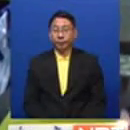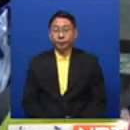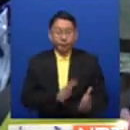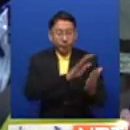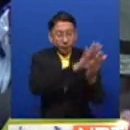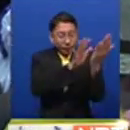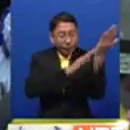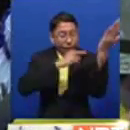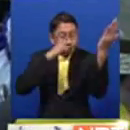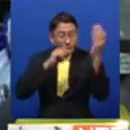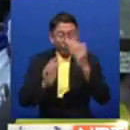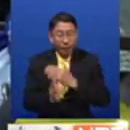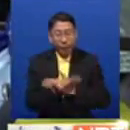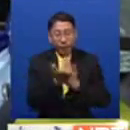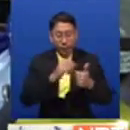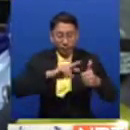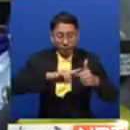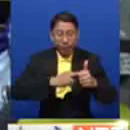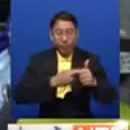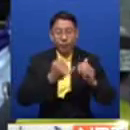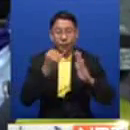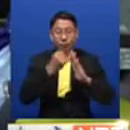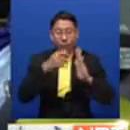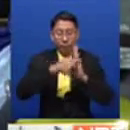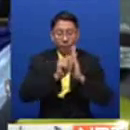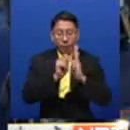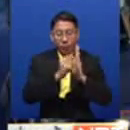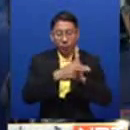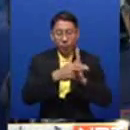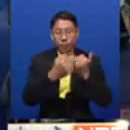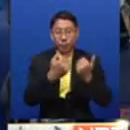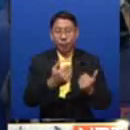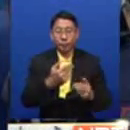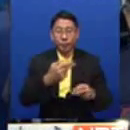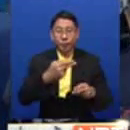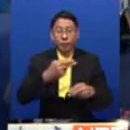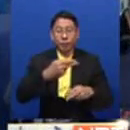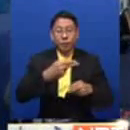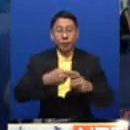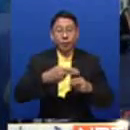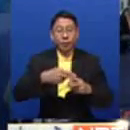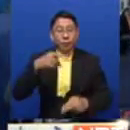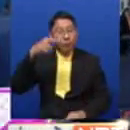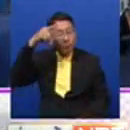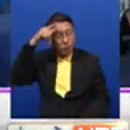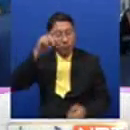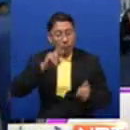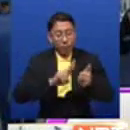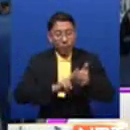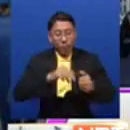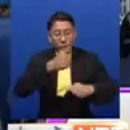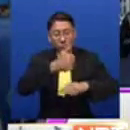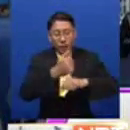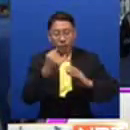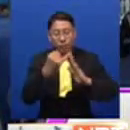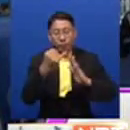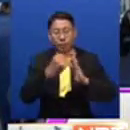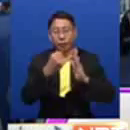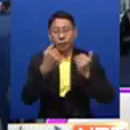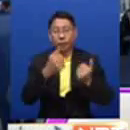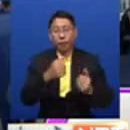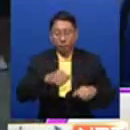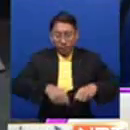ิภาคยามเช้าวันนี้เริ่มกันที่จังหวัดปทุมธานีค่ะนายพิบูลหัตถกิจโกศลรองผู้ว่าราชการจังหวัดนำขบว